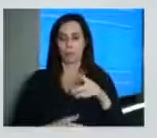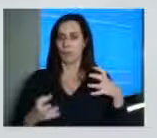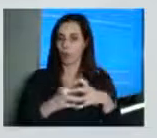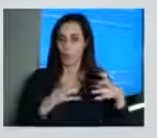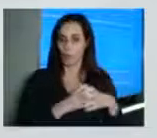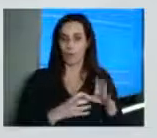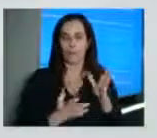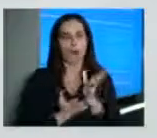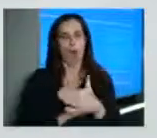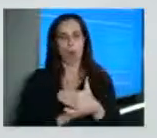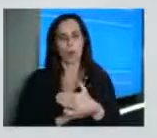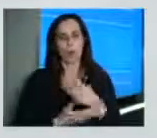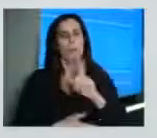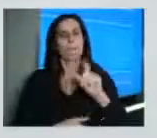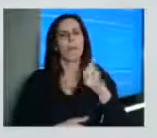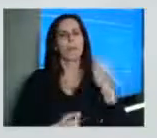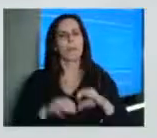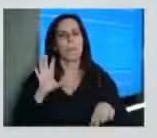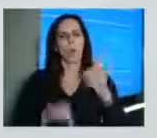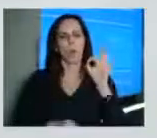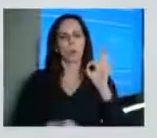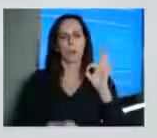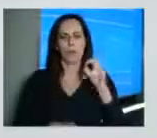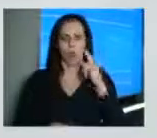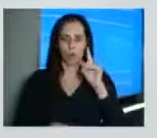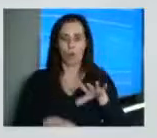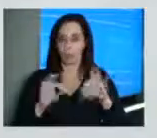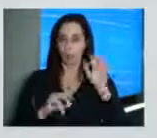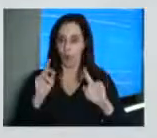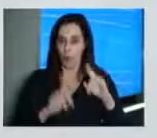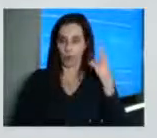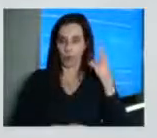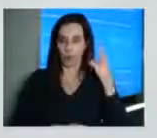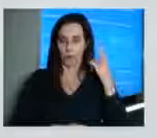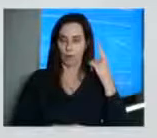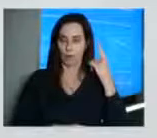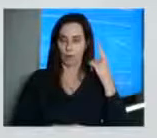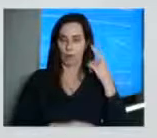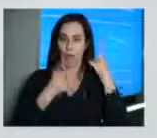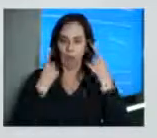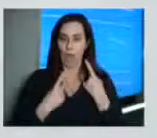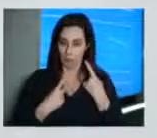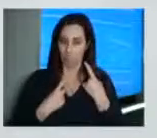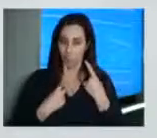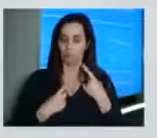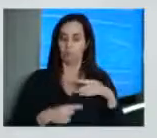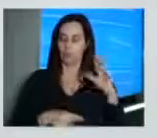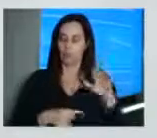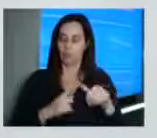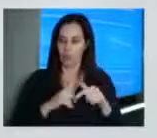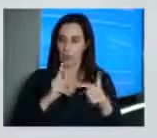וגם חלוקה מי הכי הרבה מצביע? אנחנו רואים שיש הצבעה גבוהה יותר בקרב חרדים,